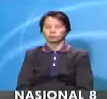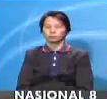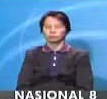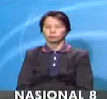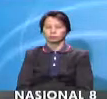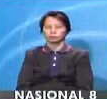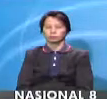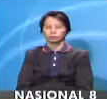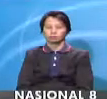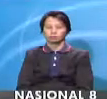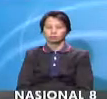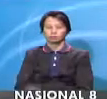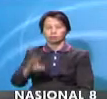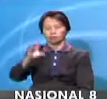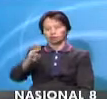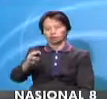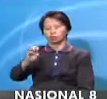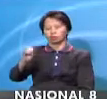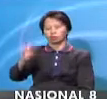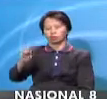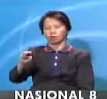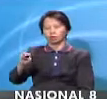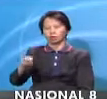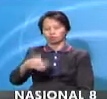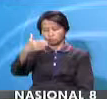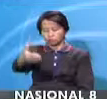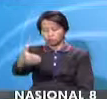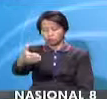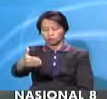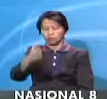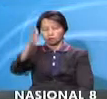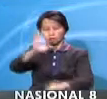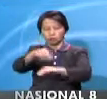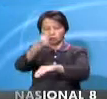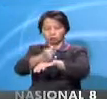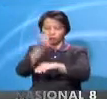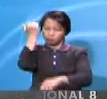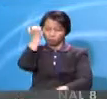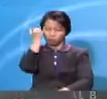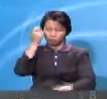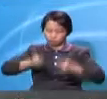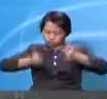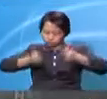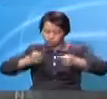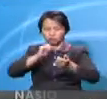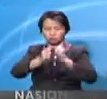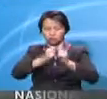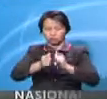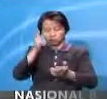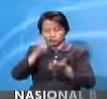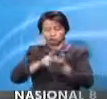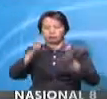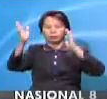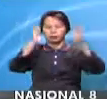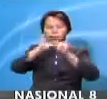dalam perkembangan lain majelis Olympic Malaysia mengambil langkah ke hadapan dengan bakal menumbuhkan mahkamah timbang tarasukan yang dikenal